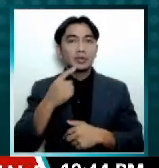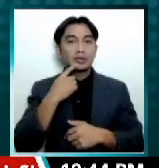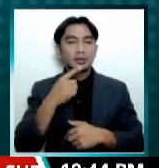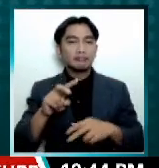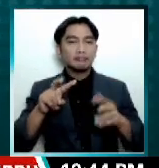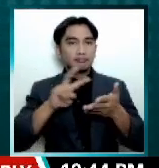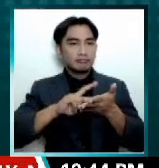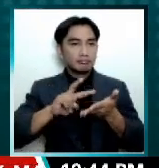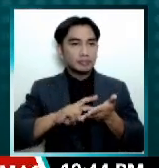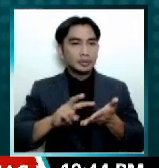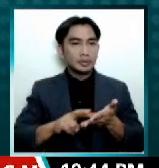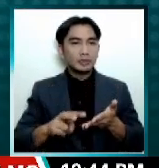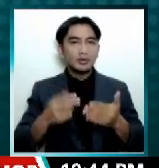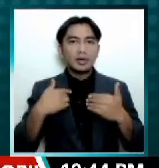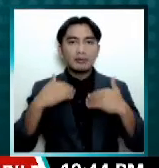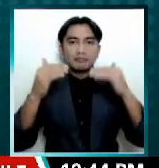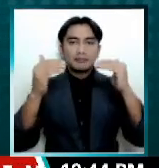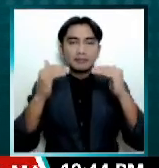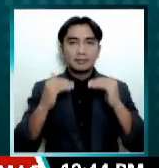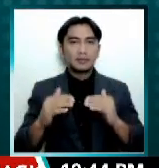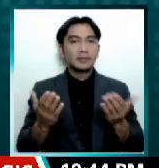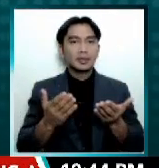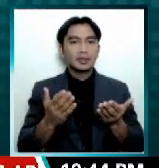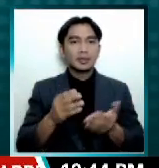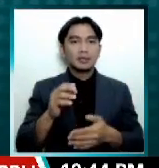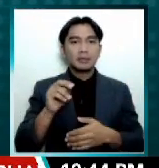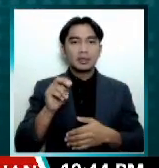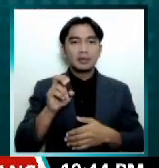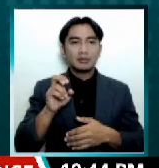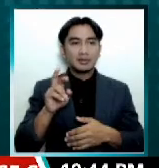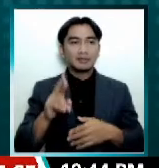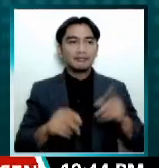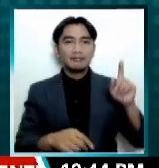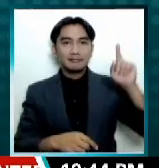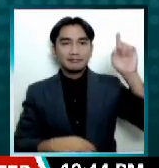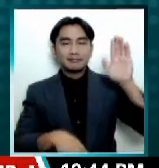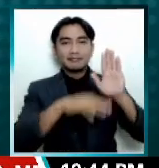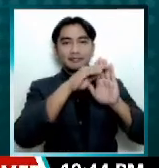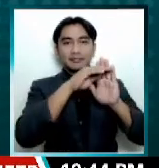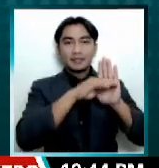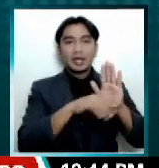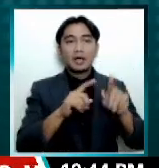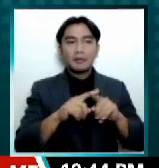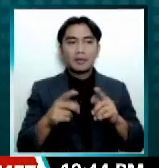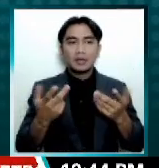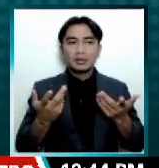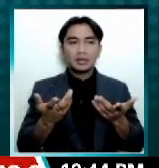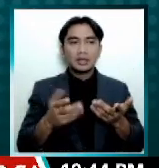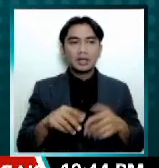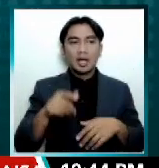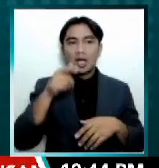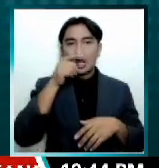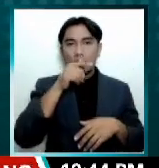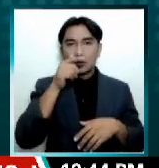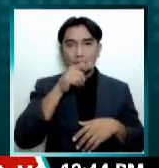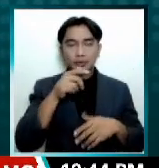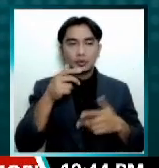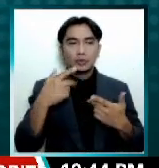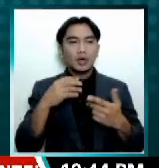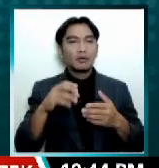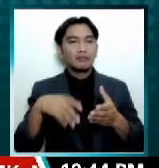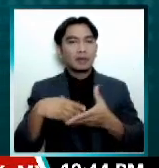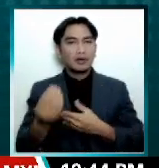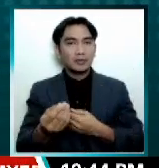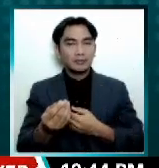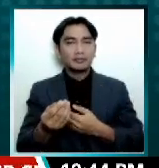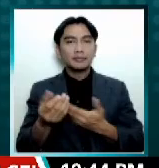nagsabing mahirap sila sa Metro Manila, Visayas at Mindanao. Pero sa Balance Luzon o mga lugar sa Luzon sa labas ng Metro Manila,